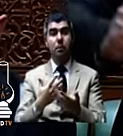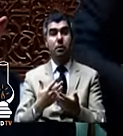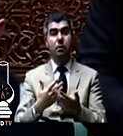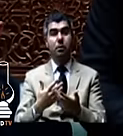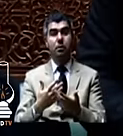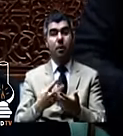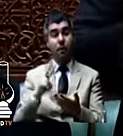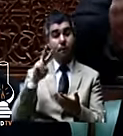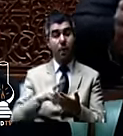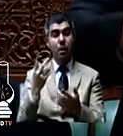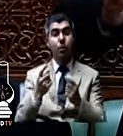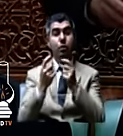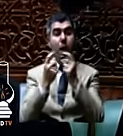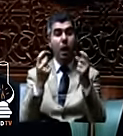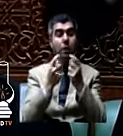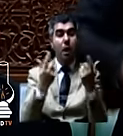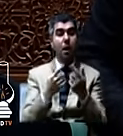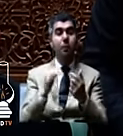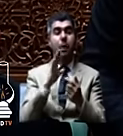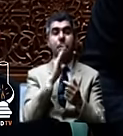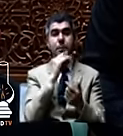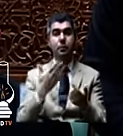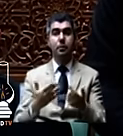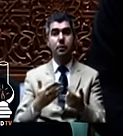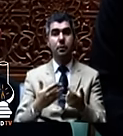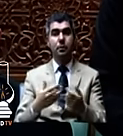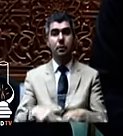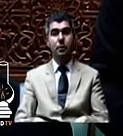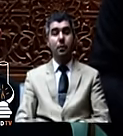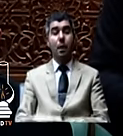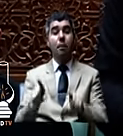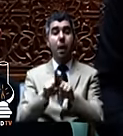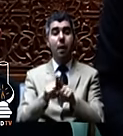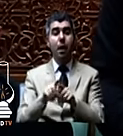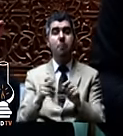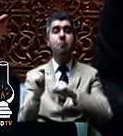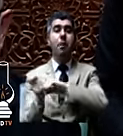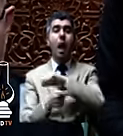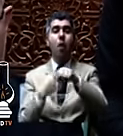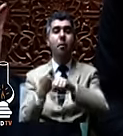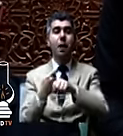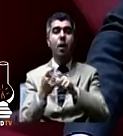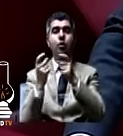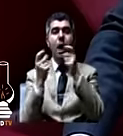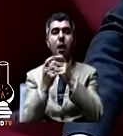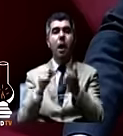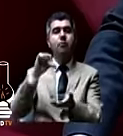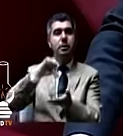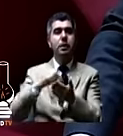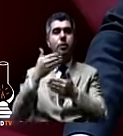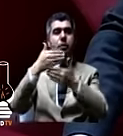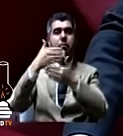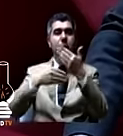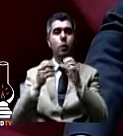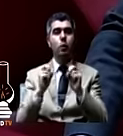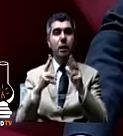معامل الصناعه اعطوا في مجالات قرويه، لوتوا البيئه ولوتوا المناخ ولوتوا الجماليه، ما بقاش هذه الجماليه،